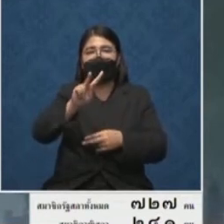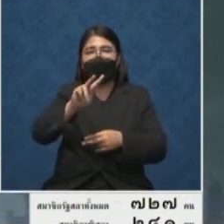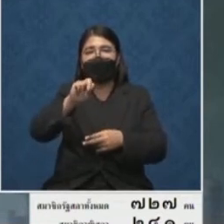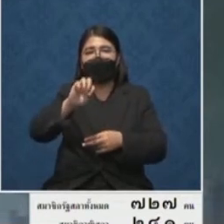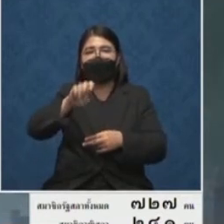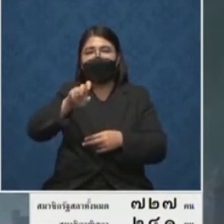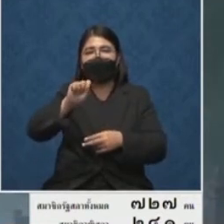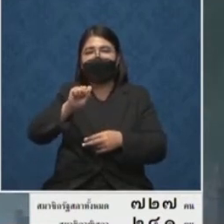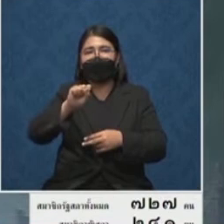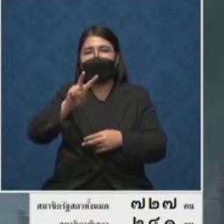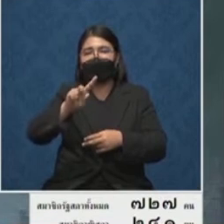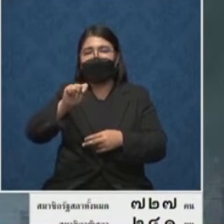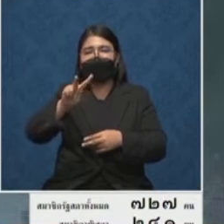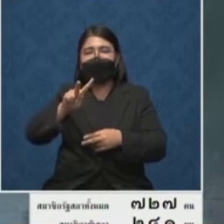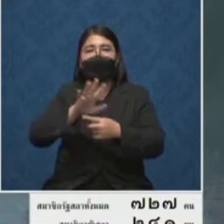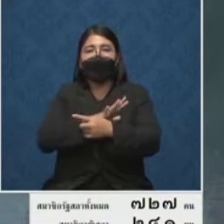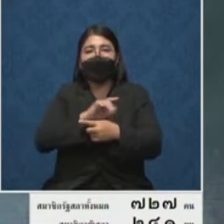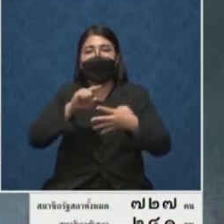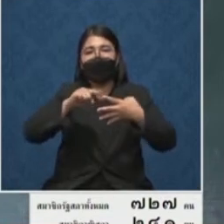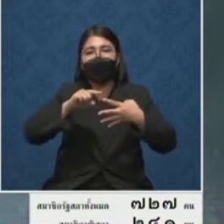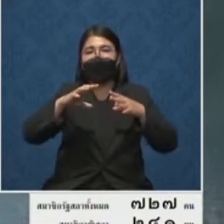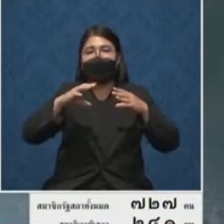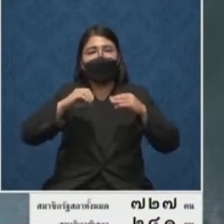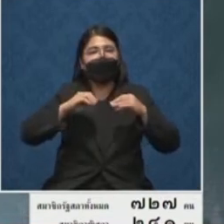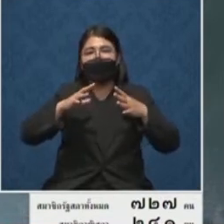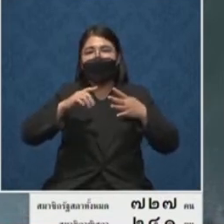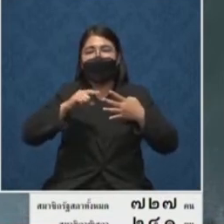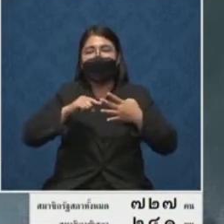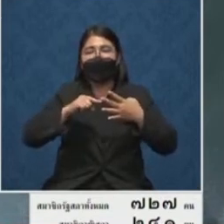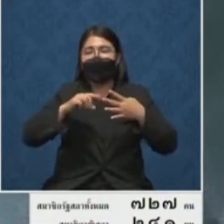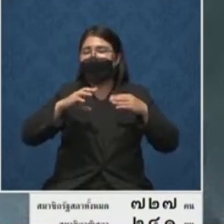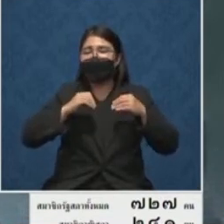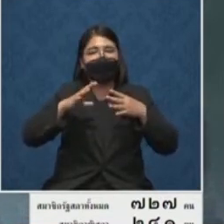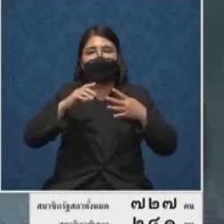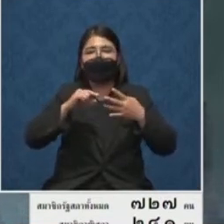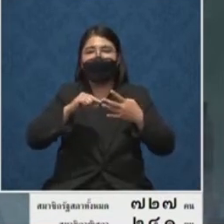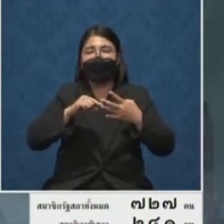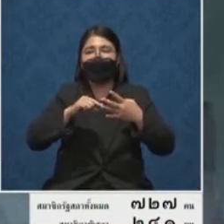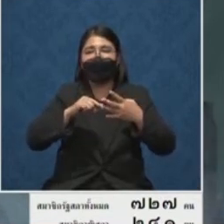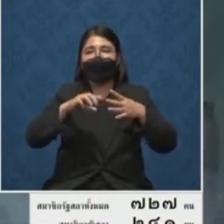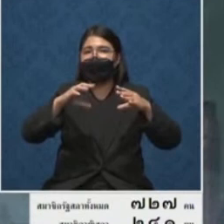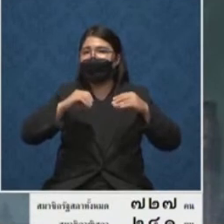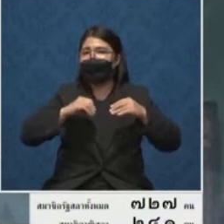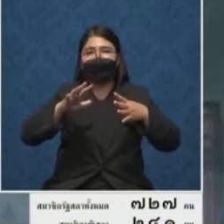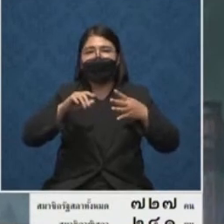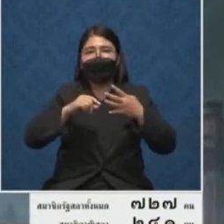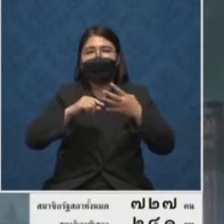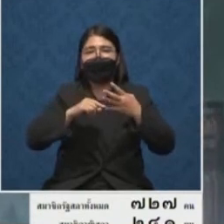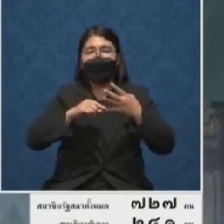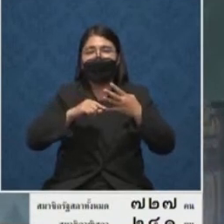659พลเอกอากนิษฐ์หมื่นสวัสดิ ์1ไม่รับหลักการ2ไม่รับหลัก